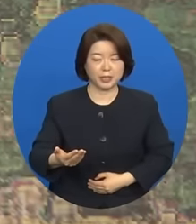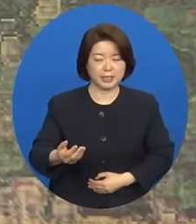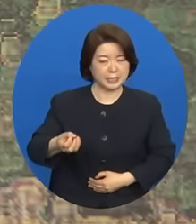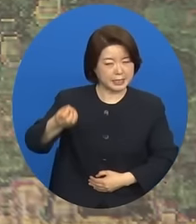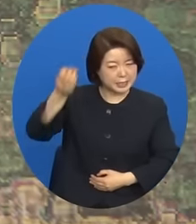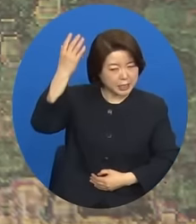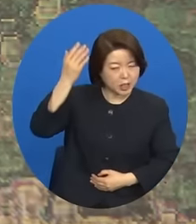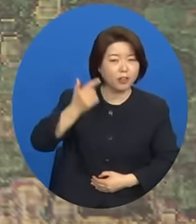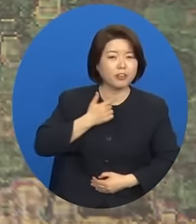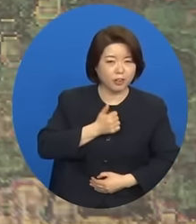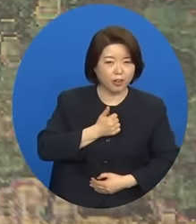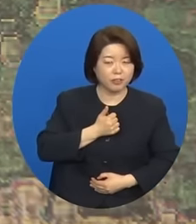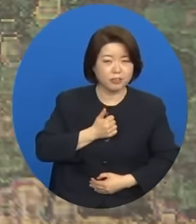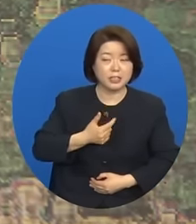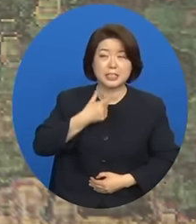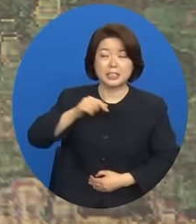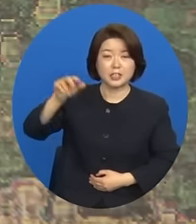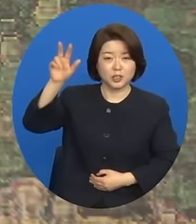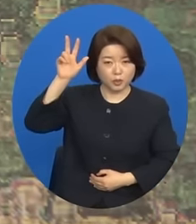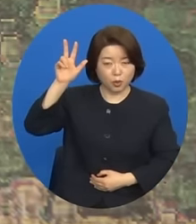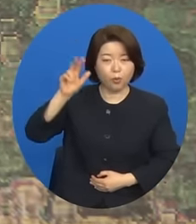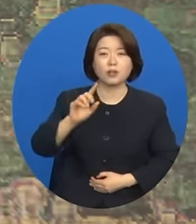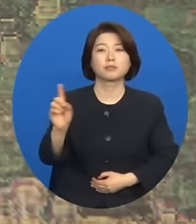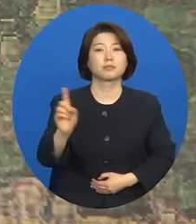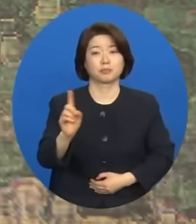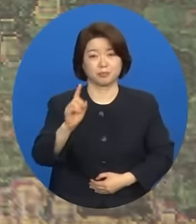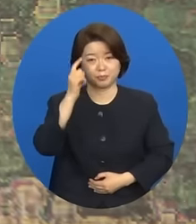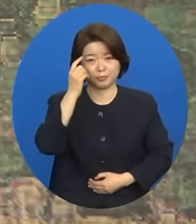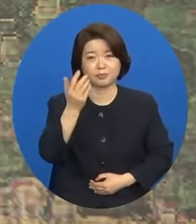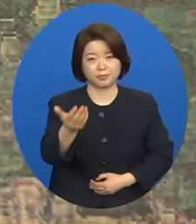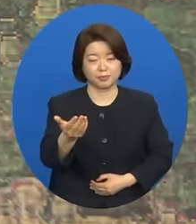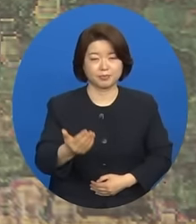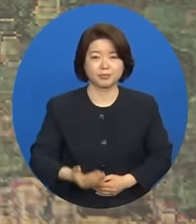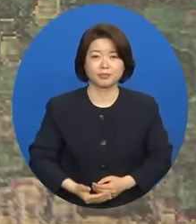잊어버린 서원은 무엇이 있습니까?